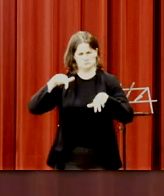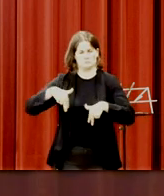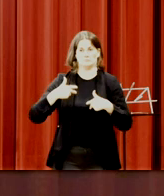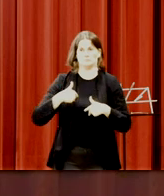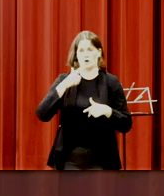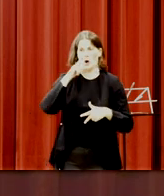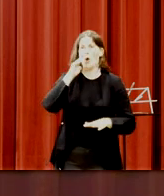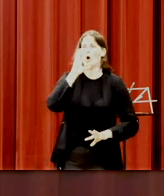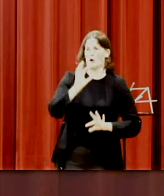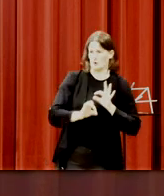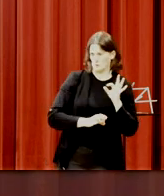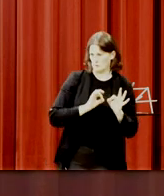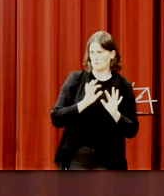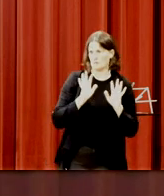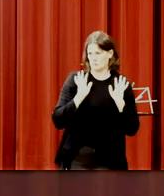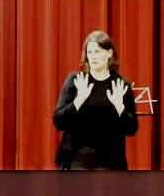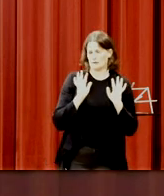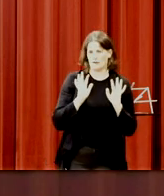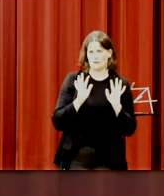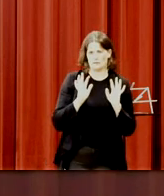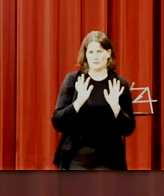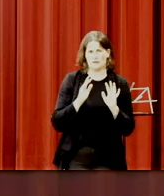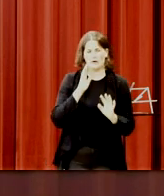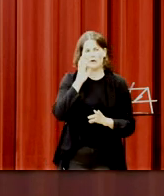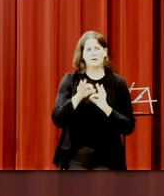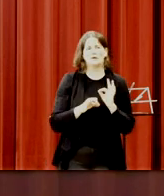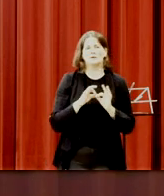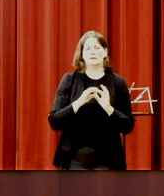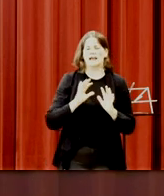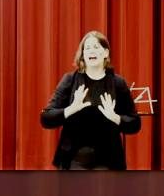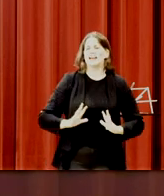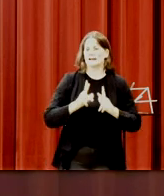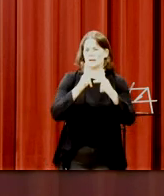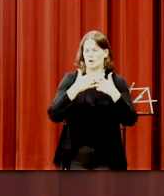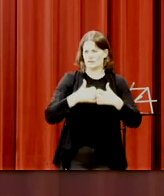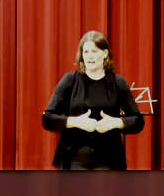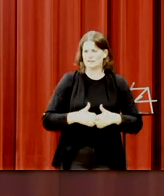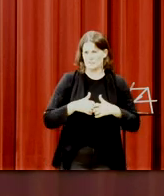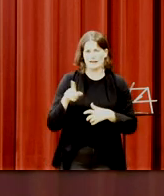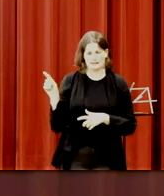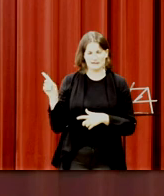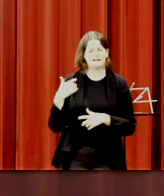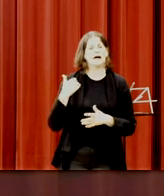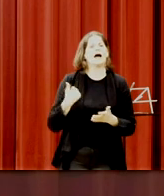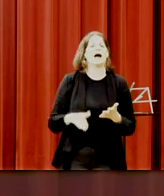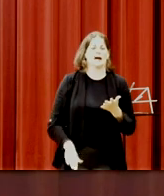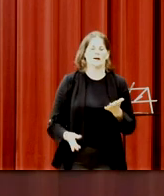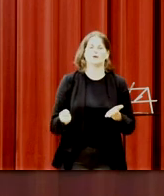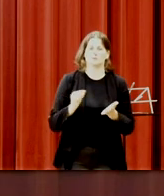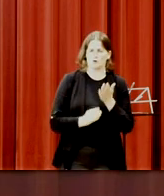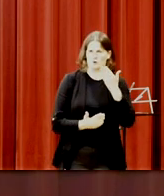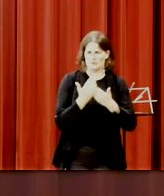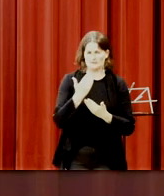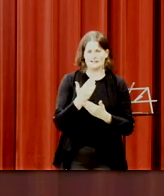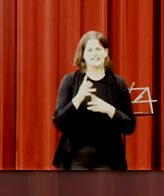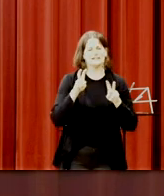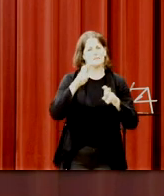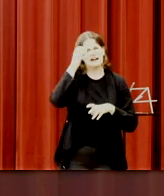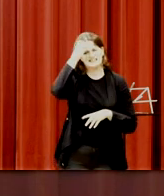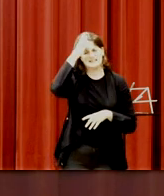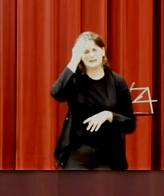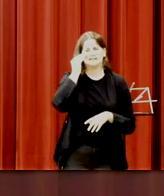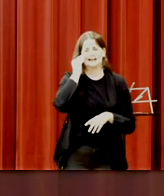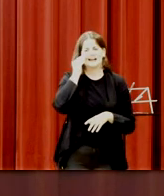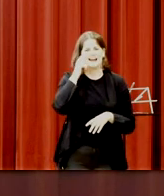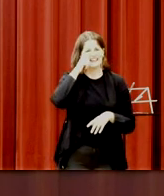La intel·ligència artificial, la civilització humana, i podria destruir-nos? Ansietat, pànic, no? Però